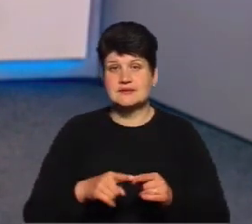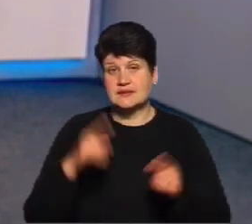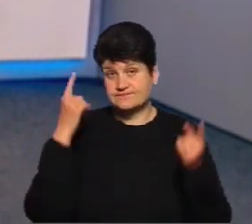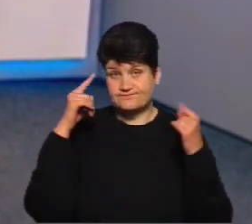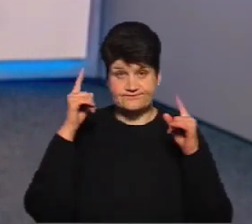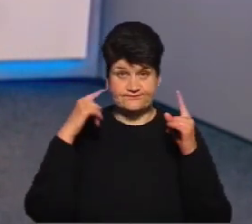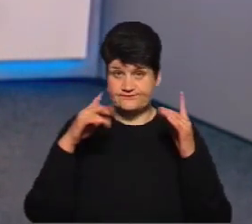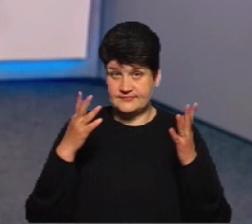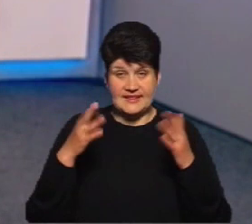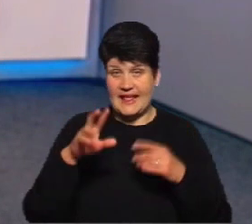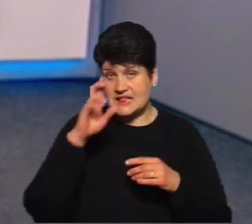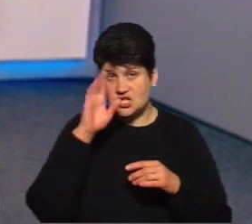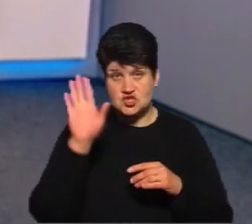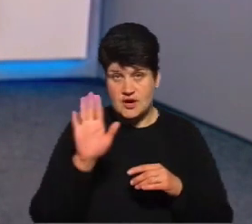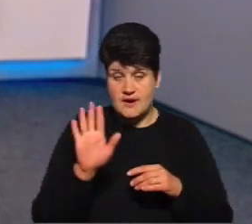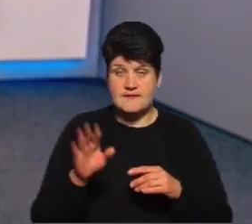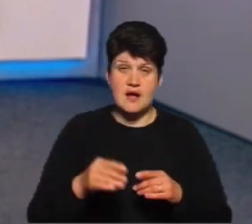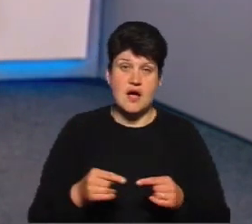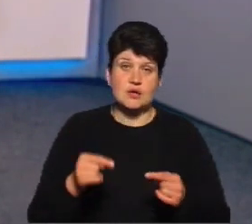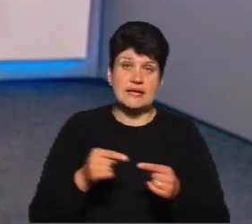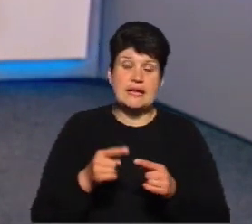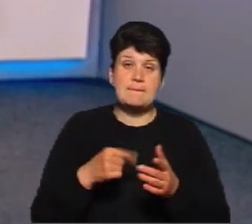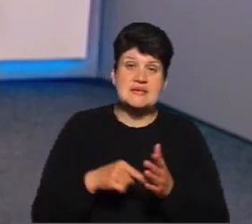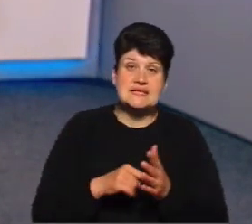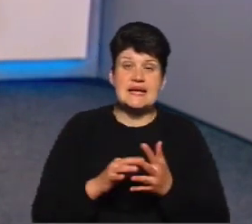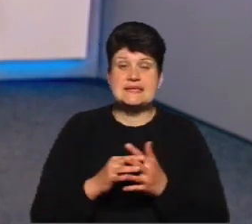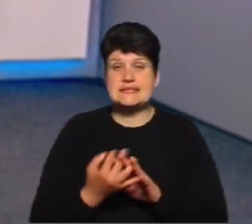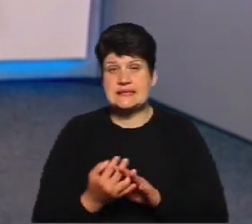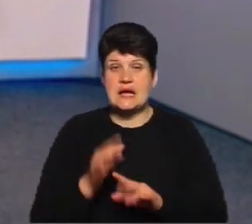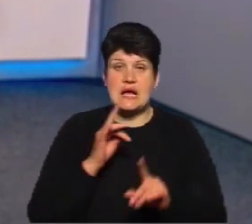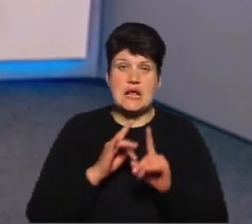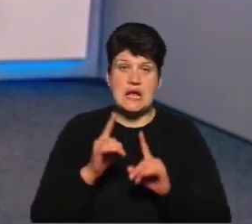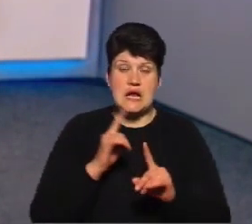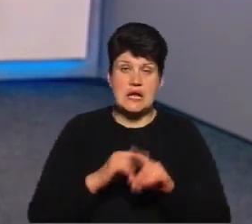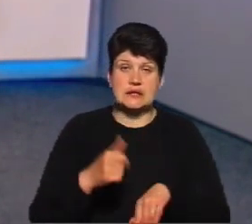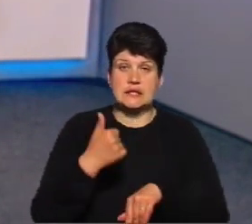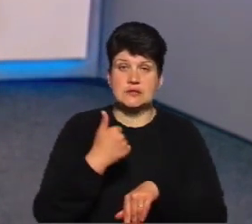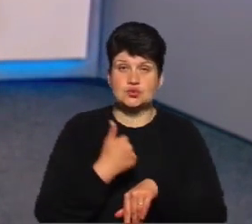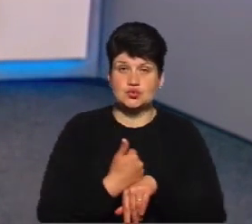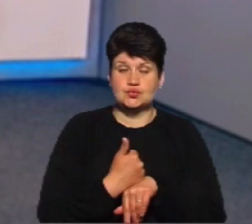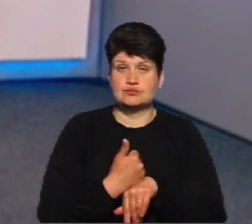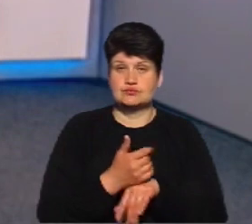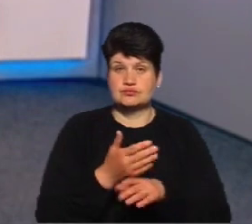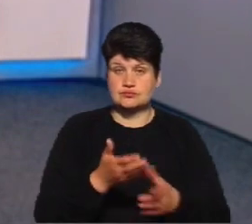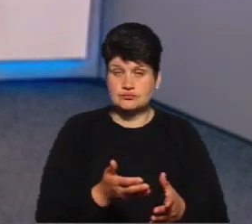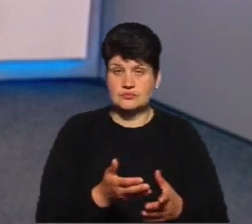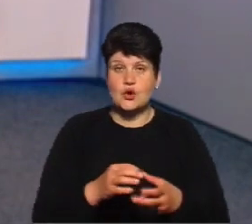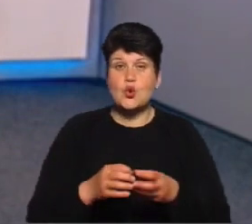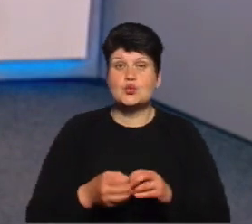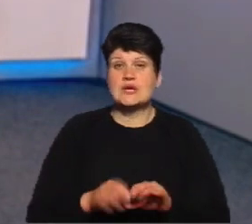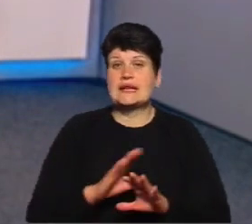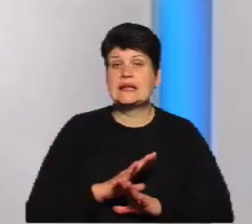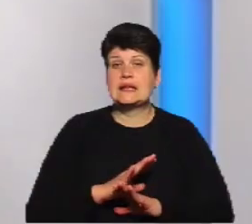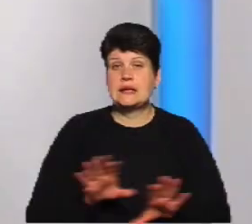не конкретно міська, селищна чи сільська рада на чолі з відповідним головою, то результату не буде. До речі,